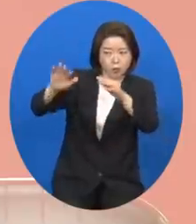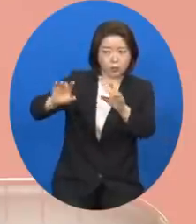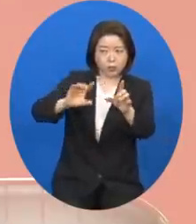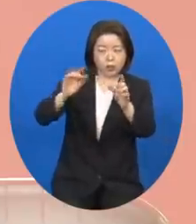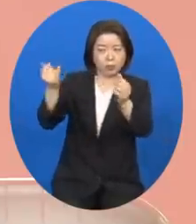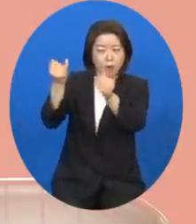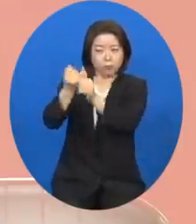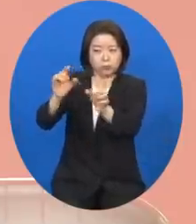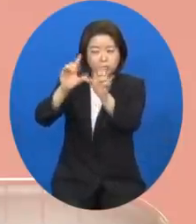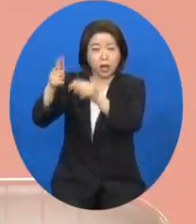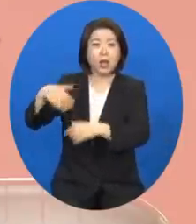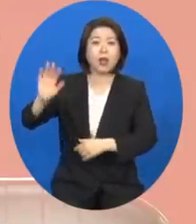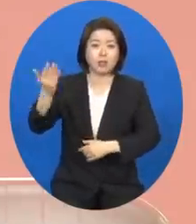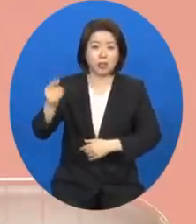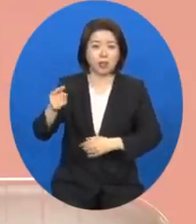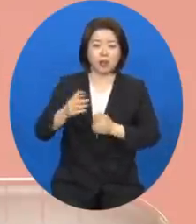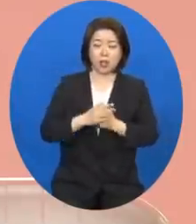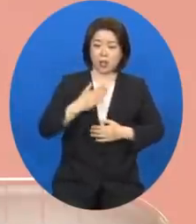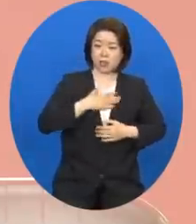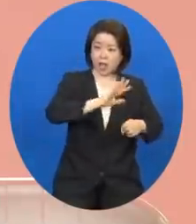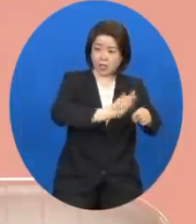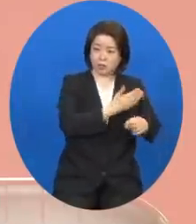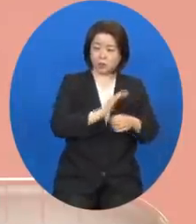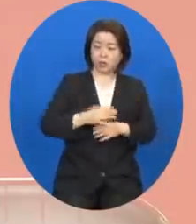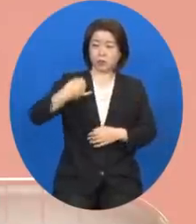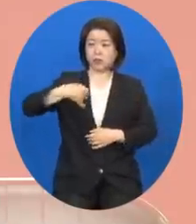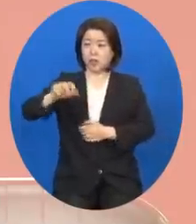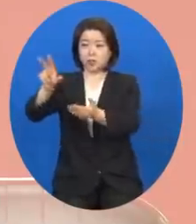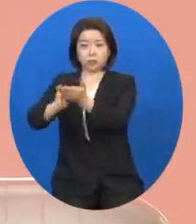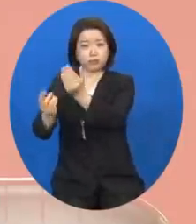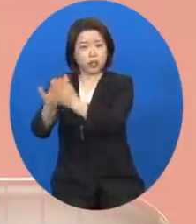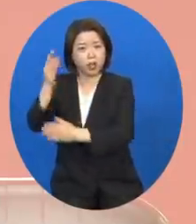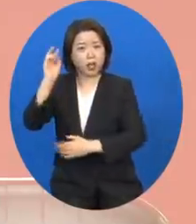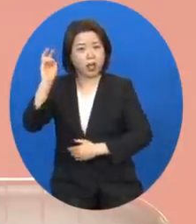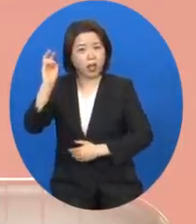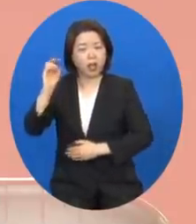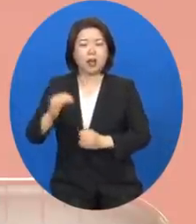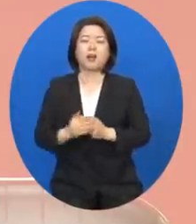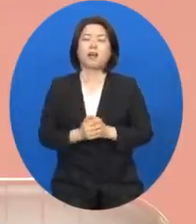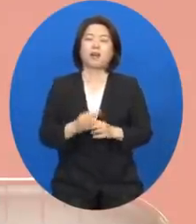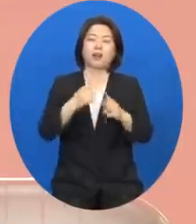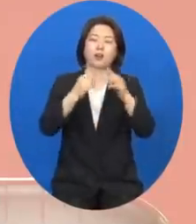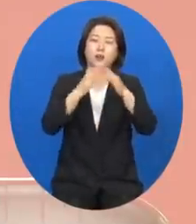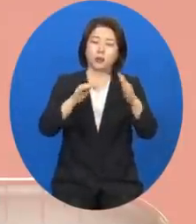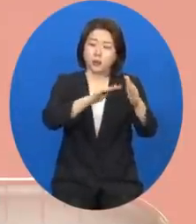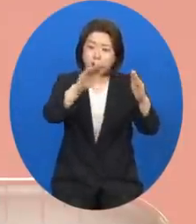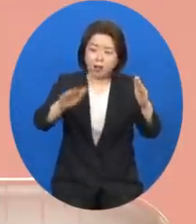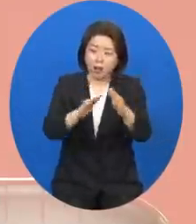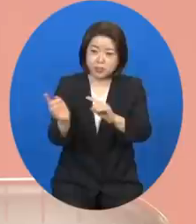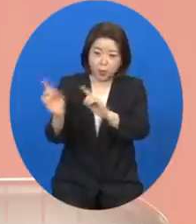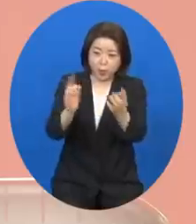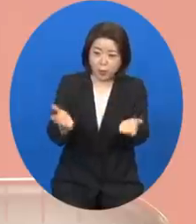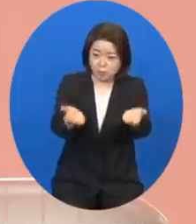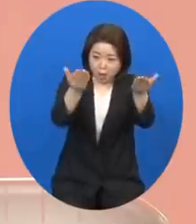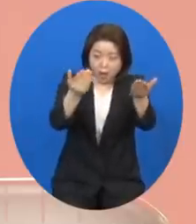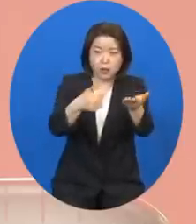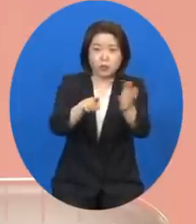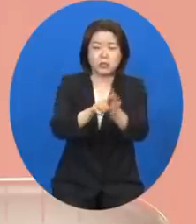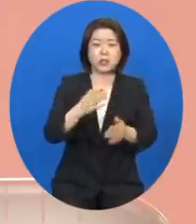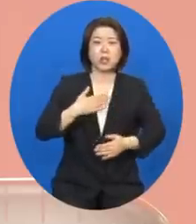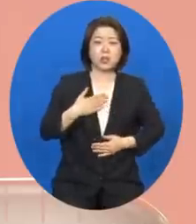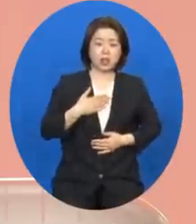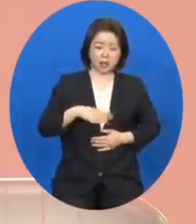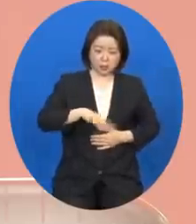내가 못하면 딸들에게도 문제가 되잖아요. 교우들의 가정을 살려내려면 우리가 먼저 그렇게 살아야